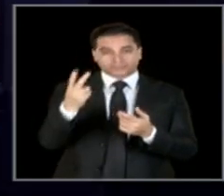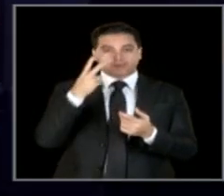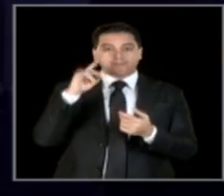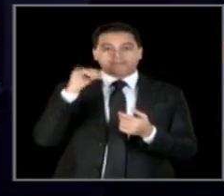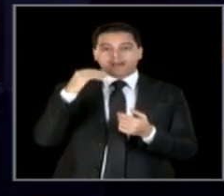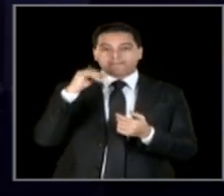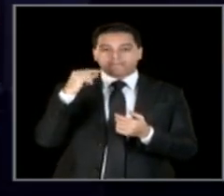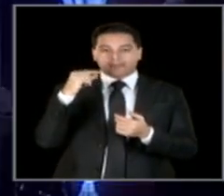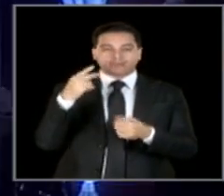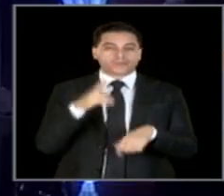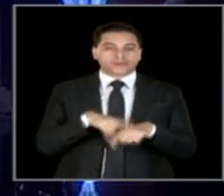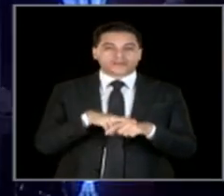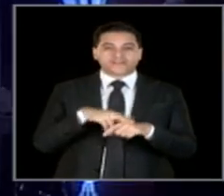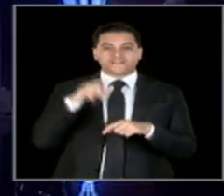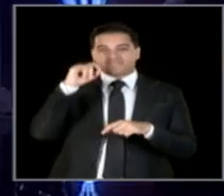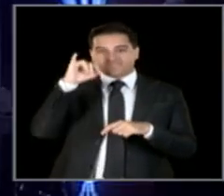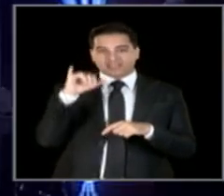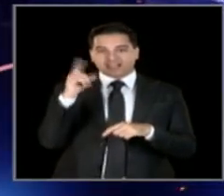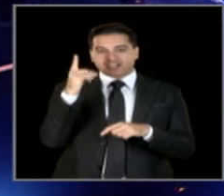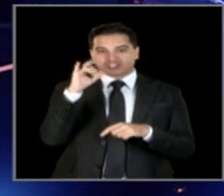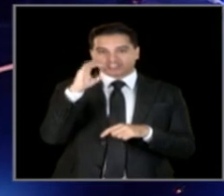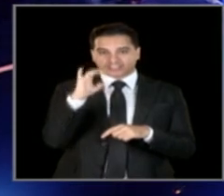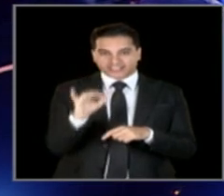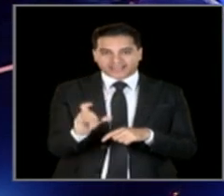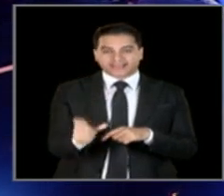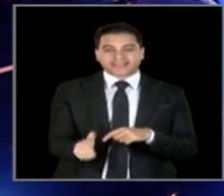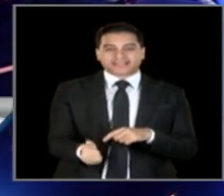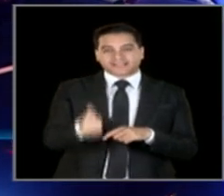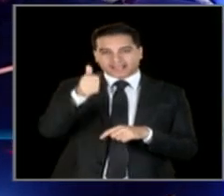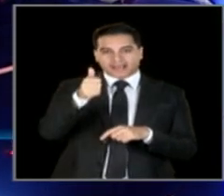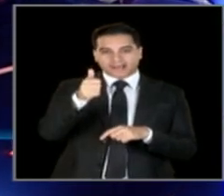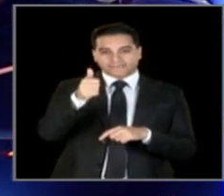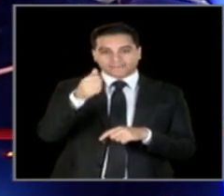أمجد وفيرجينيا جوزيف. فيرجينيا محمد أمجد.